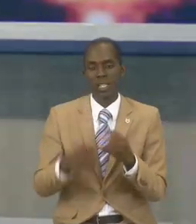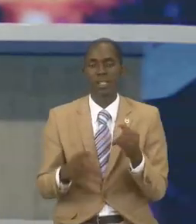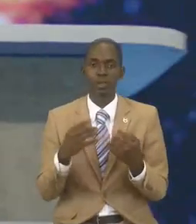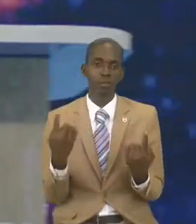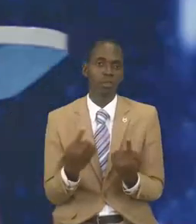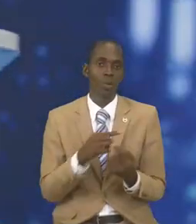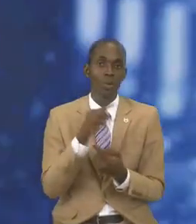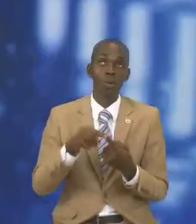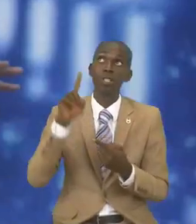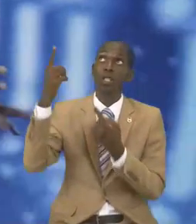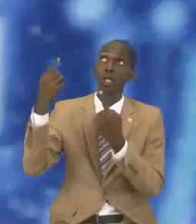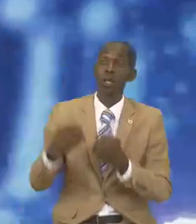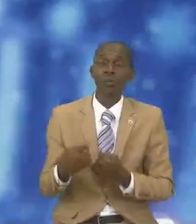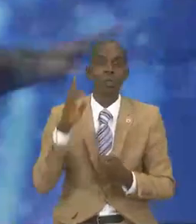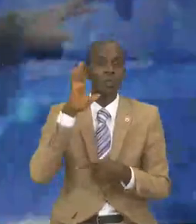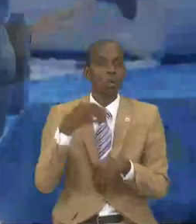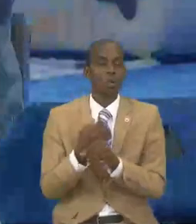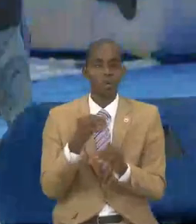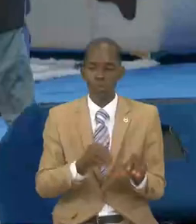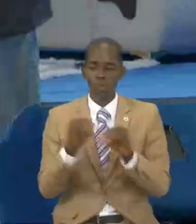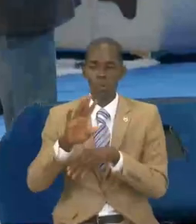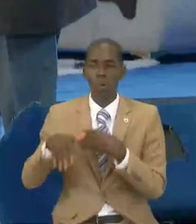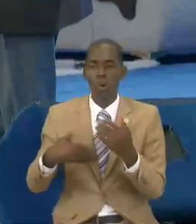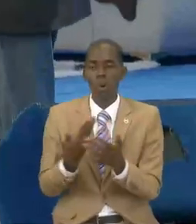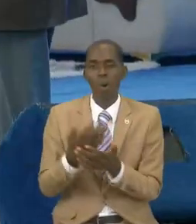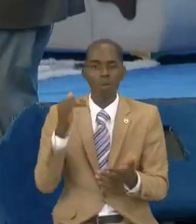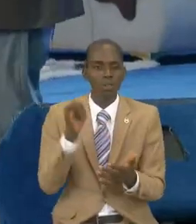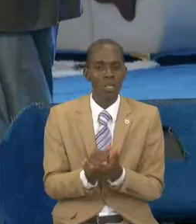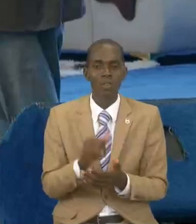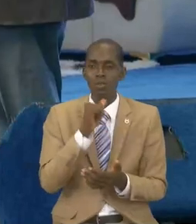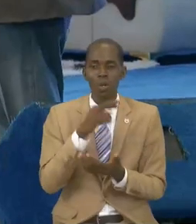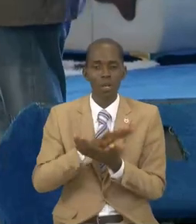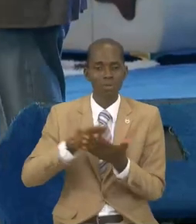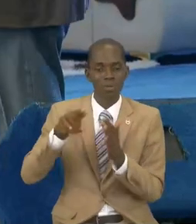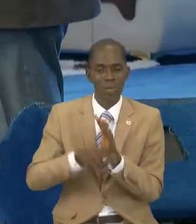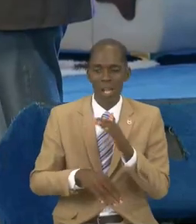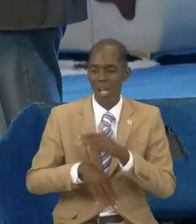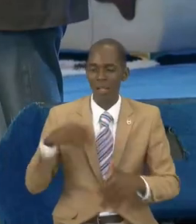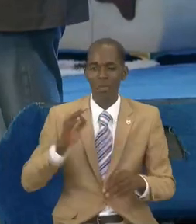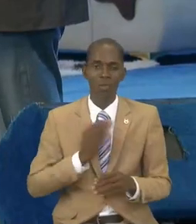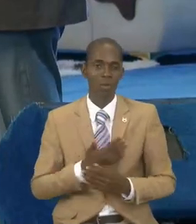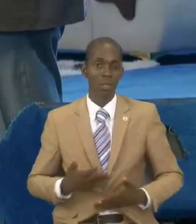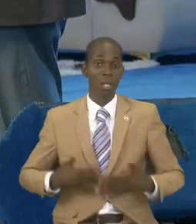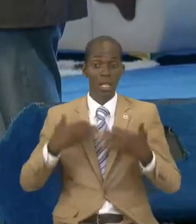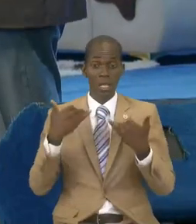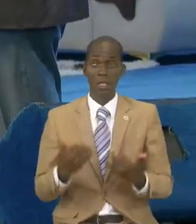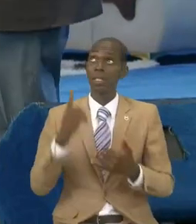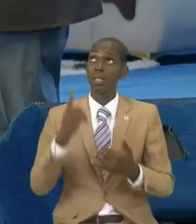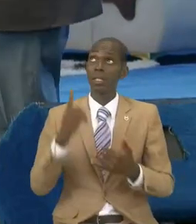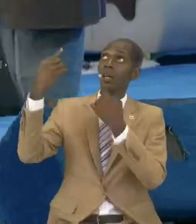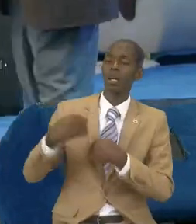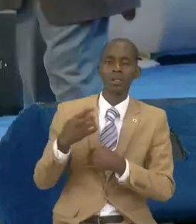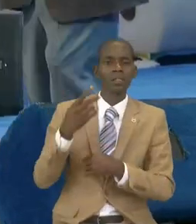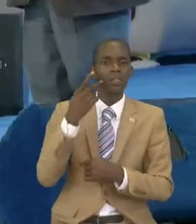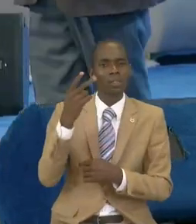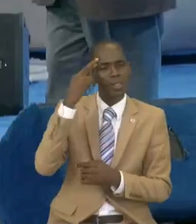Quand il viendra, il mettra toute l'injustice de côté, loin de nos vies. Maintenant, il est venu. Et